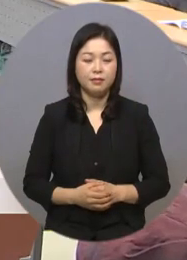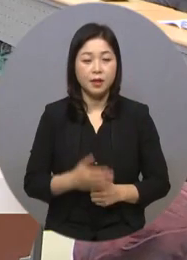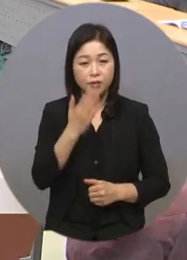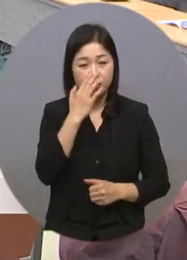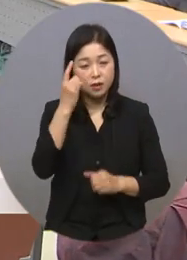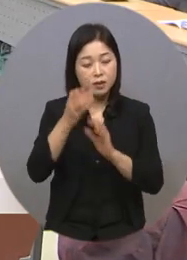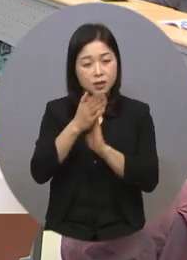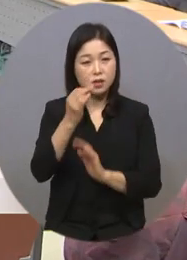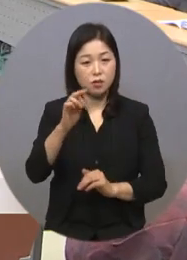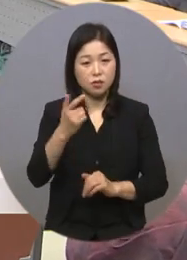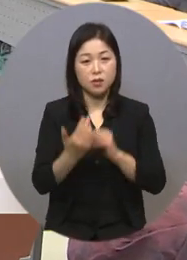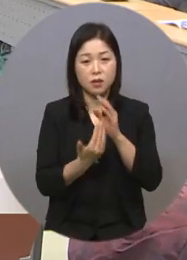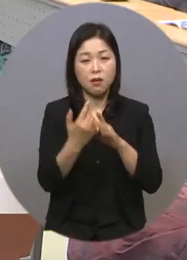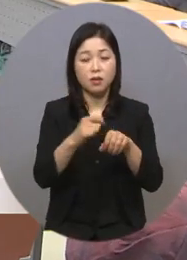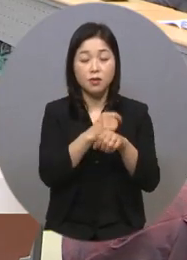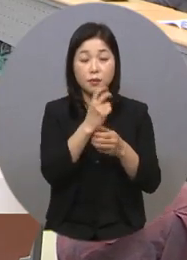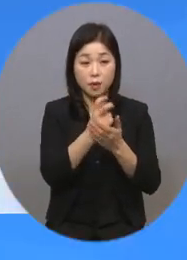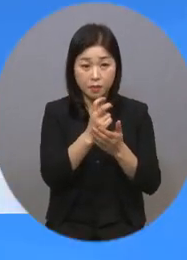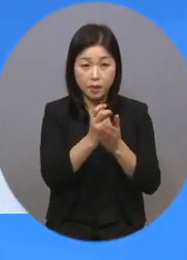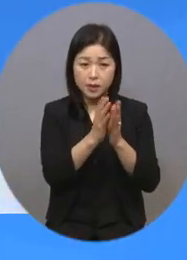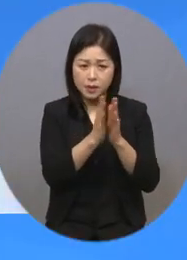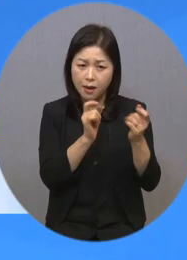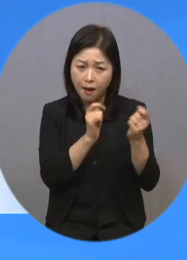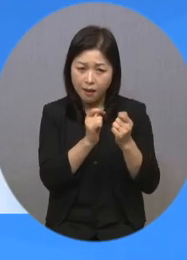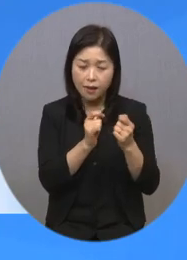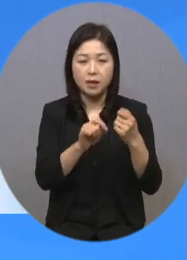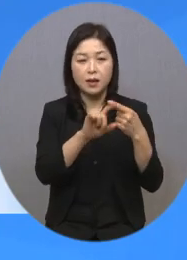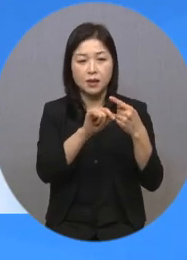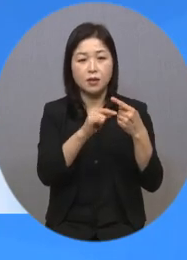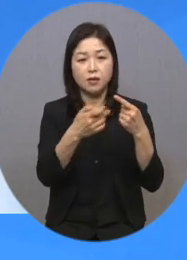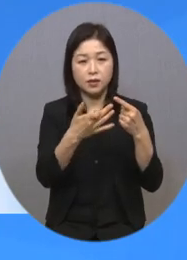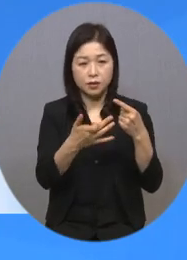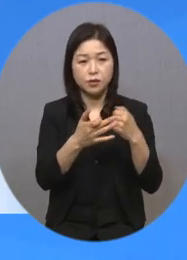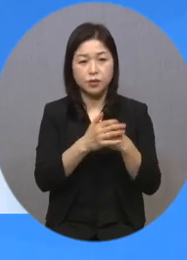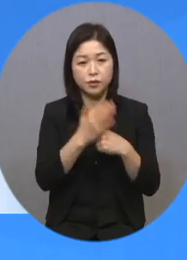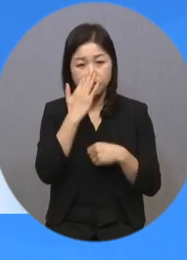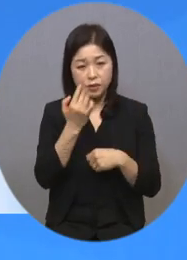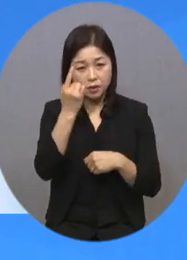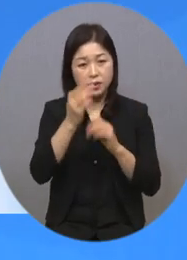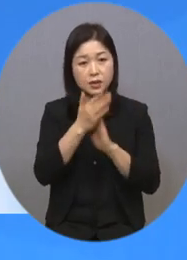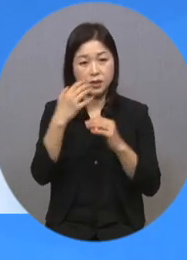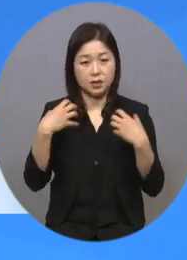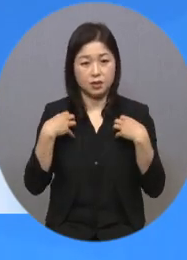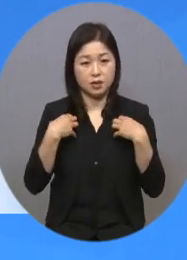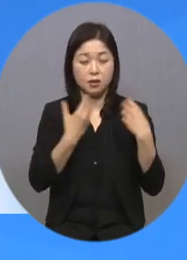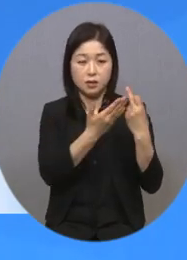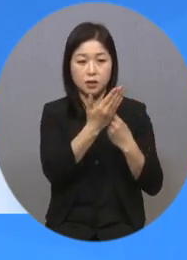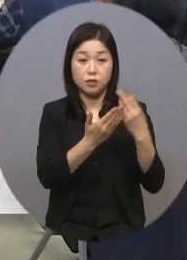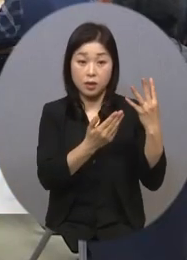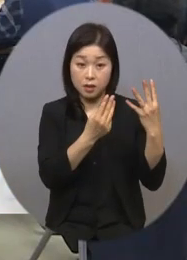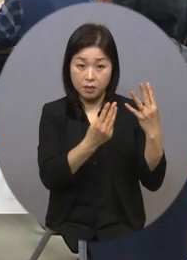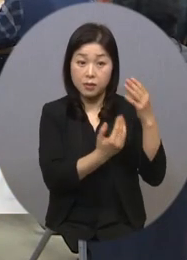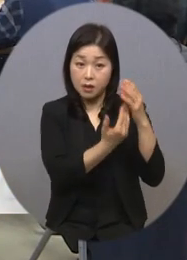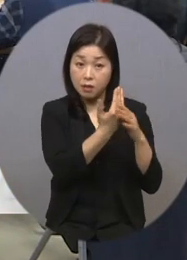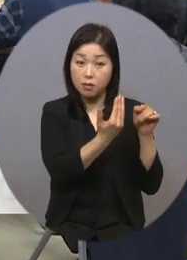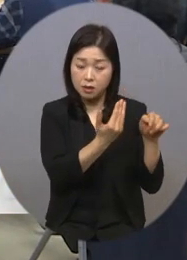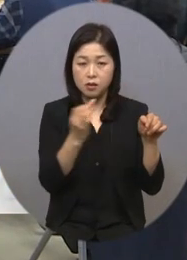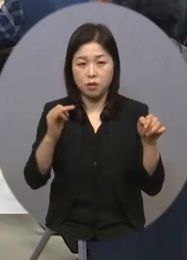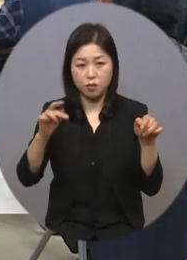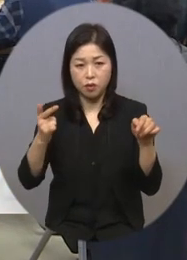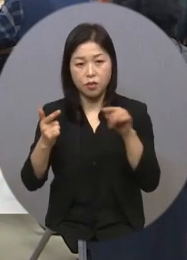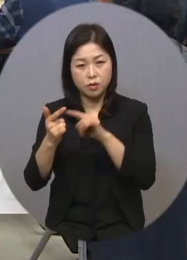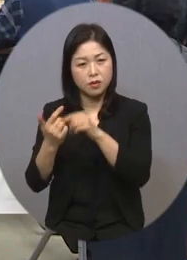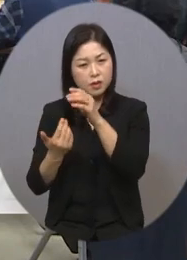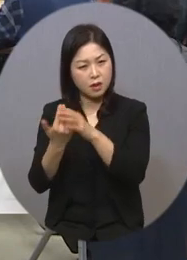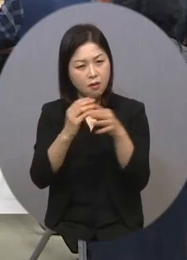순천시가 여순 사건 특별법 시행을 앞두고 지난 19일 순천시청에서 제주 4.3 사건을 통해 여순 사건의